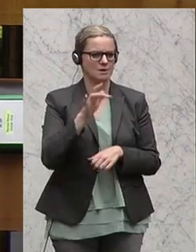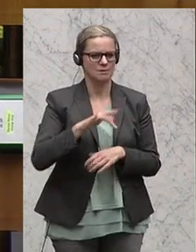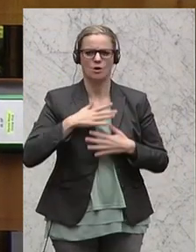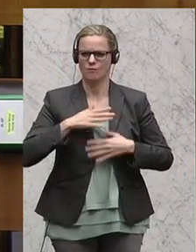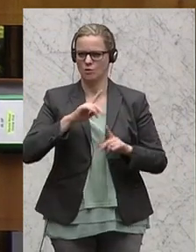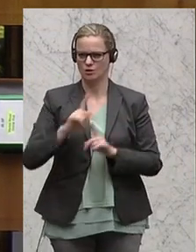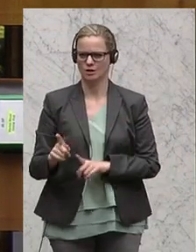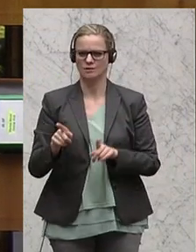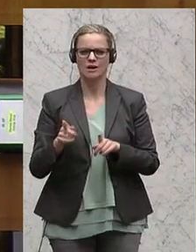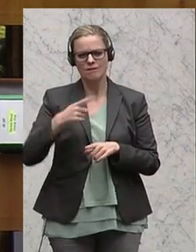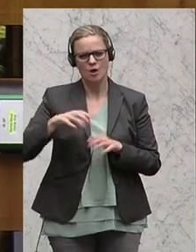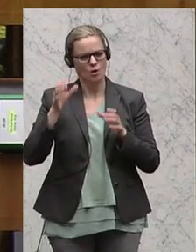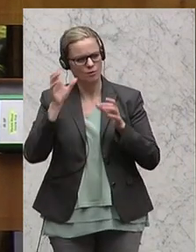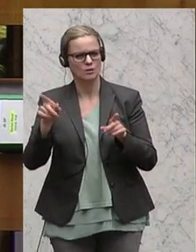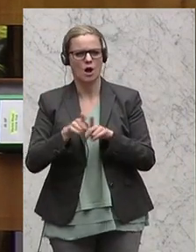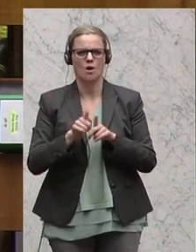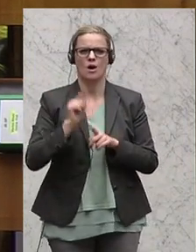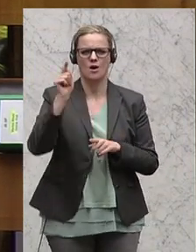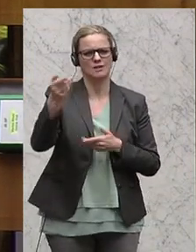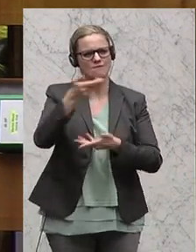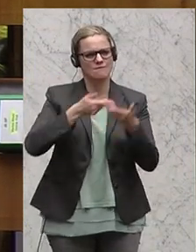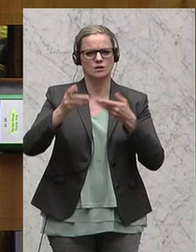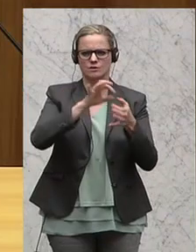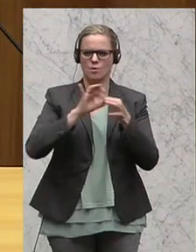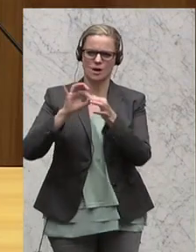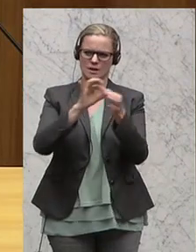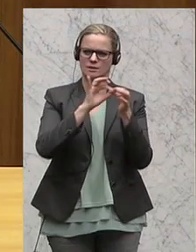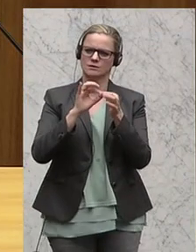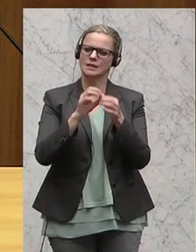ÖVP und auch unsere Außenwirtschaftsorganisationen werden uns